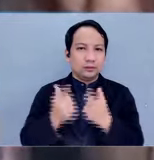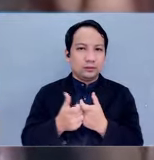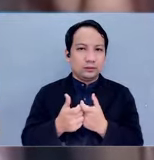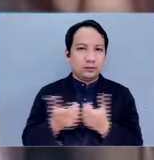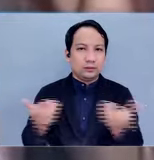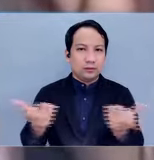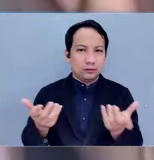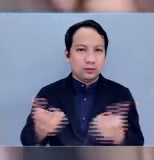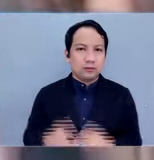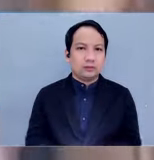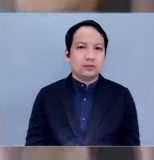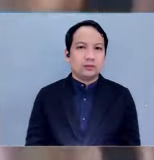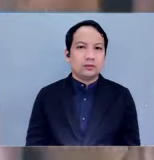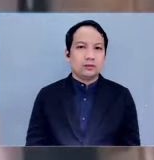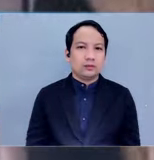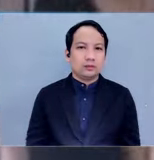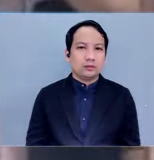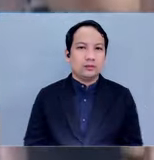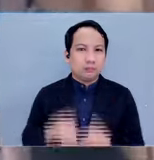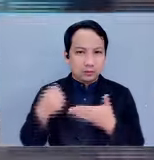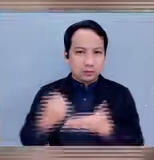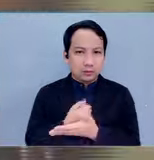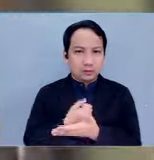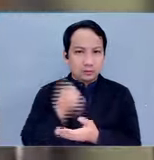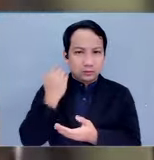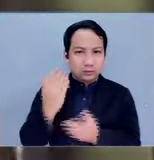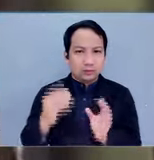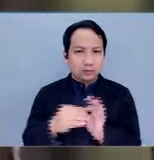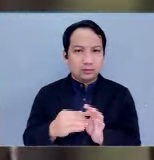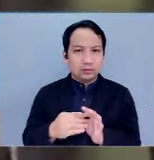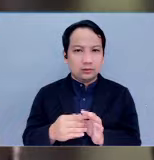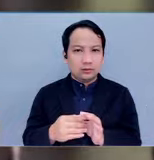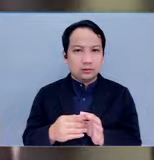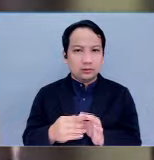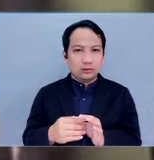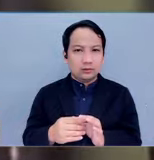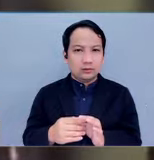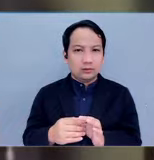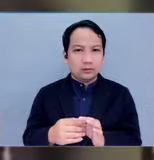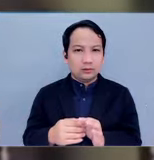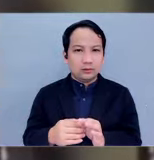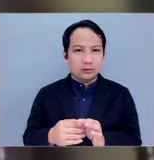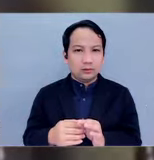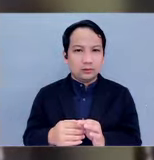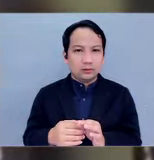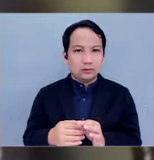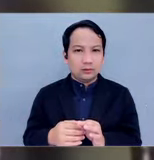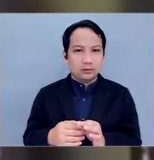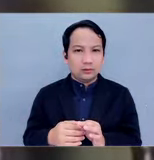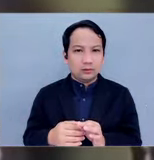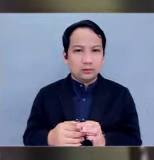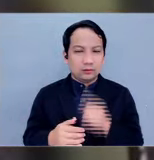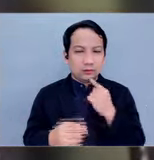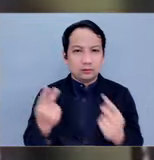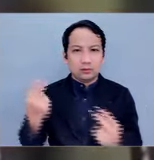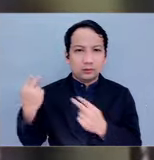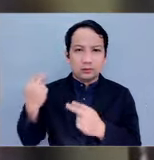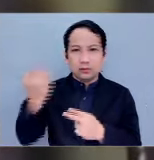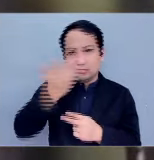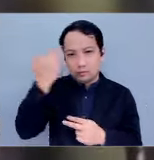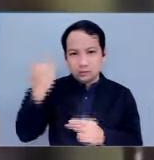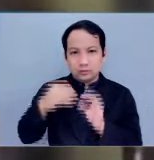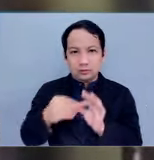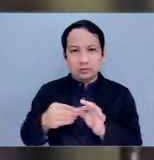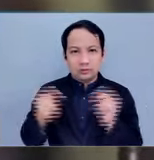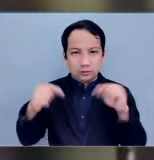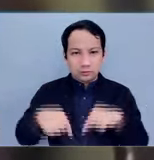sila. Nagsisisi raw ang dalawa. Hindi ko napansin na may pulis pala sa likod ko, nakalimutan ko. Nadala lang kami